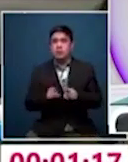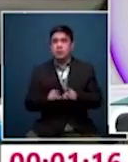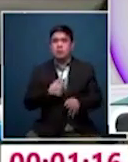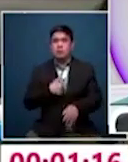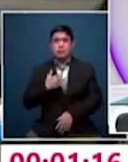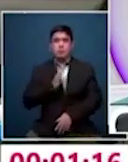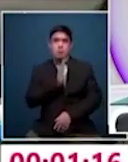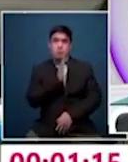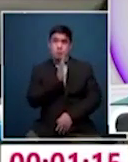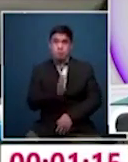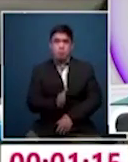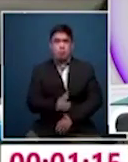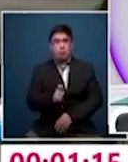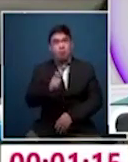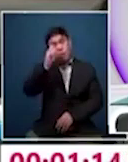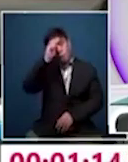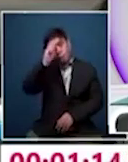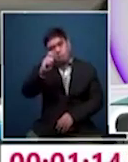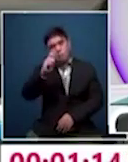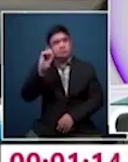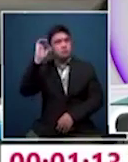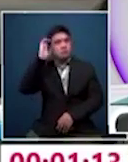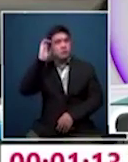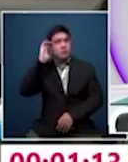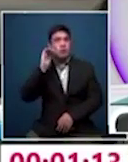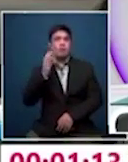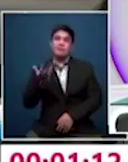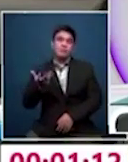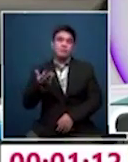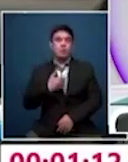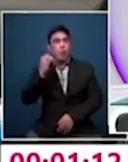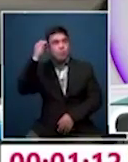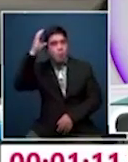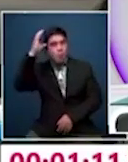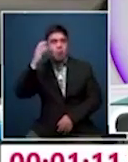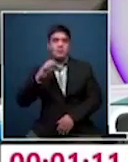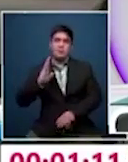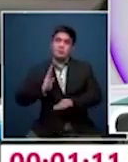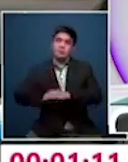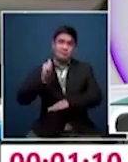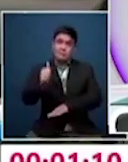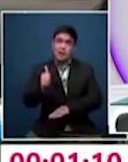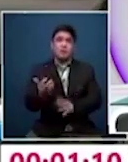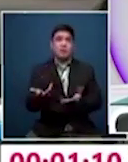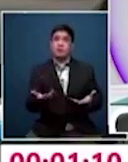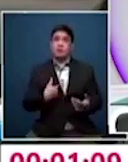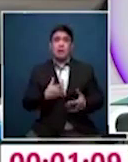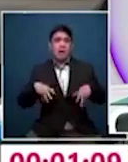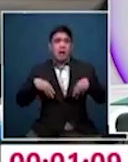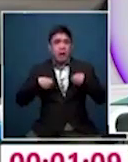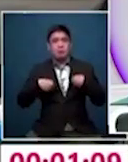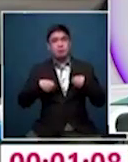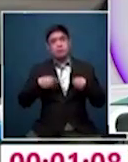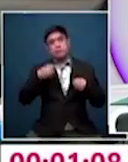เห็นบางครั้งบางคราวอะไรเงี้ยแต่คุณประพันธ์เอาหลักฐานเรื่องที่ส.ส.ที่ถูกนายทุนพรรคเนี่ยทวงเงินคืนเนี่